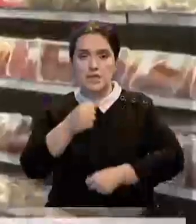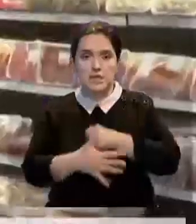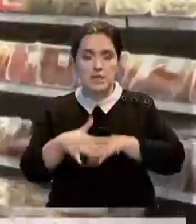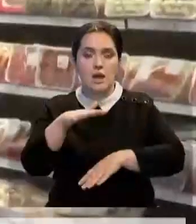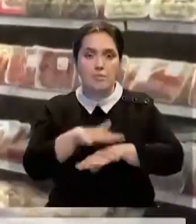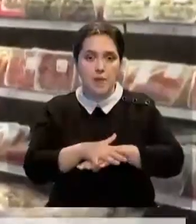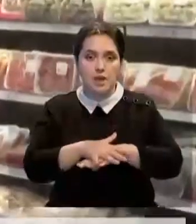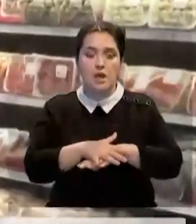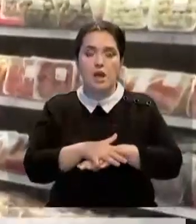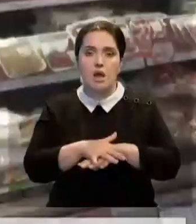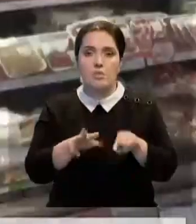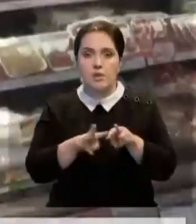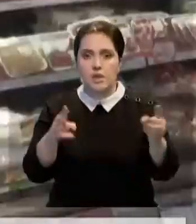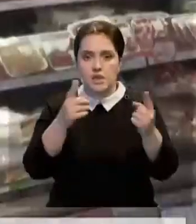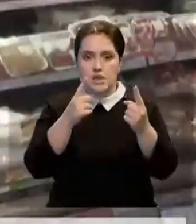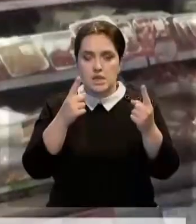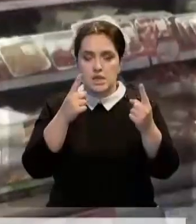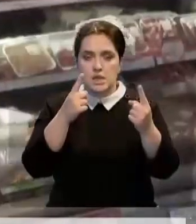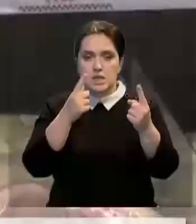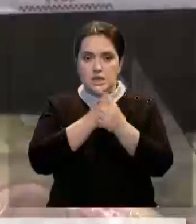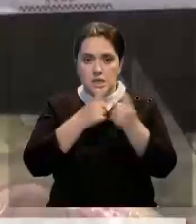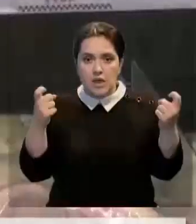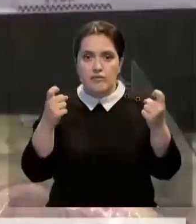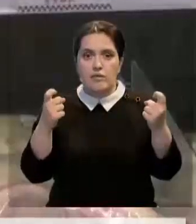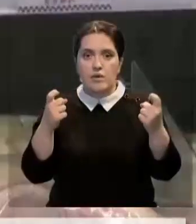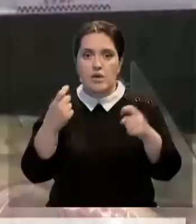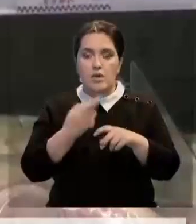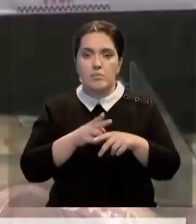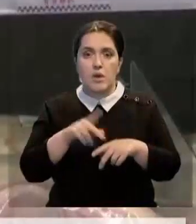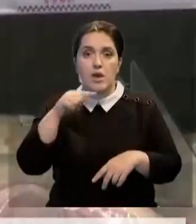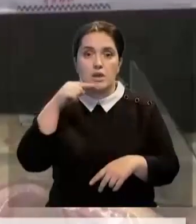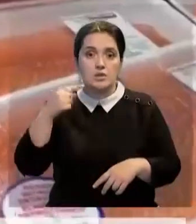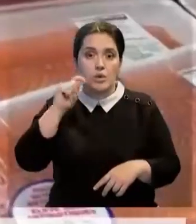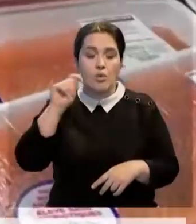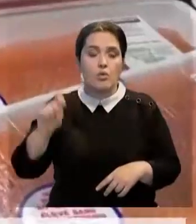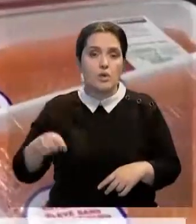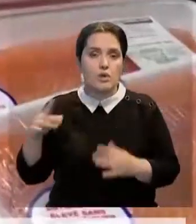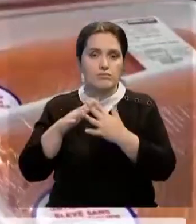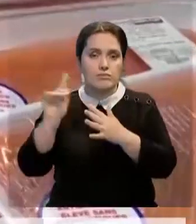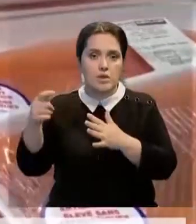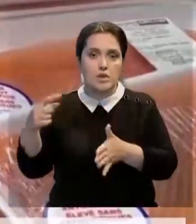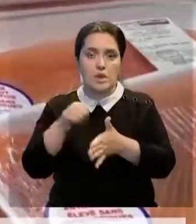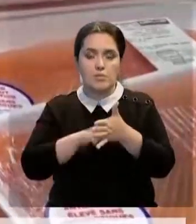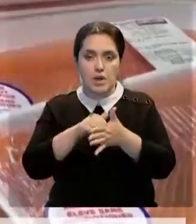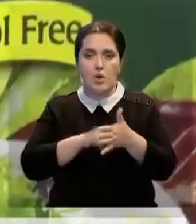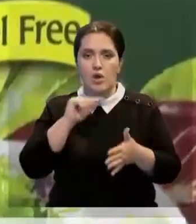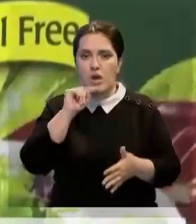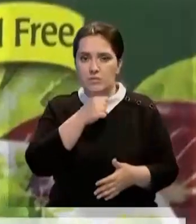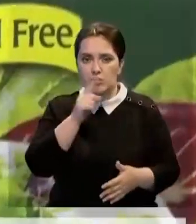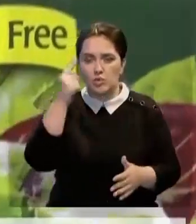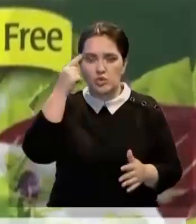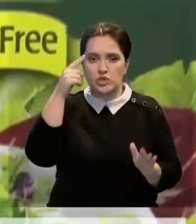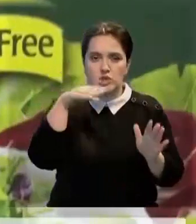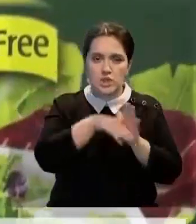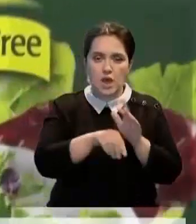страны. Правительство заявило, что значительный вклад в ситуацию внес российско-украинский конфликт. Но экономисты считают, роль